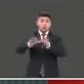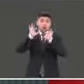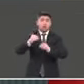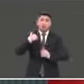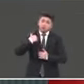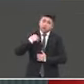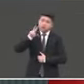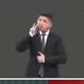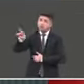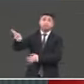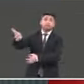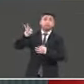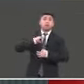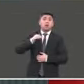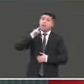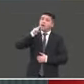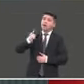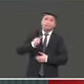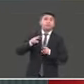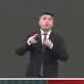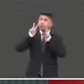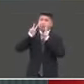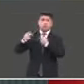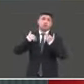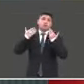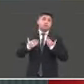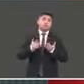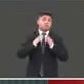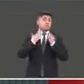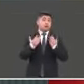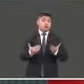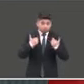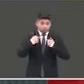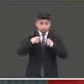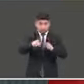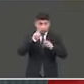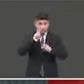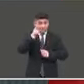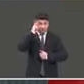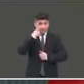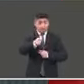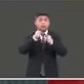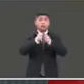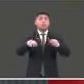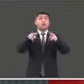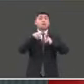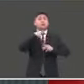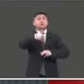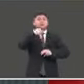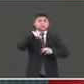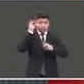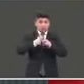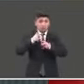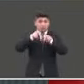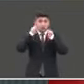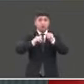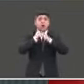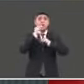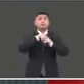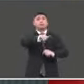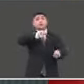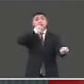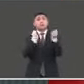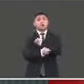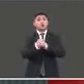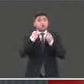emridir İşte bu anlayışla Birleşmiş Milletler'in hızla gerçekleştirilecek yapısal